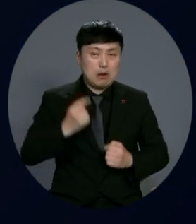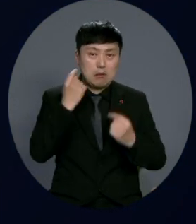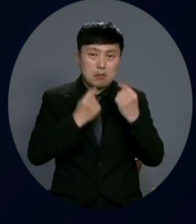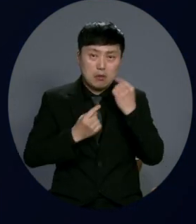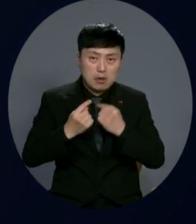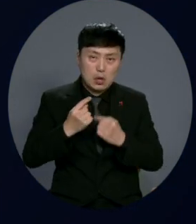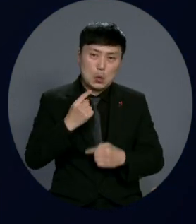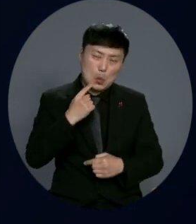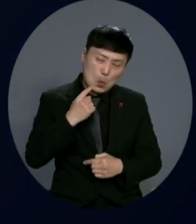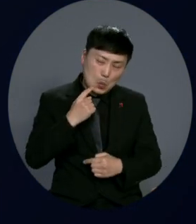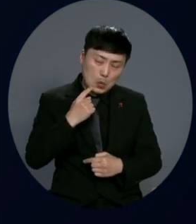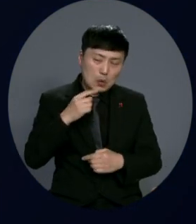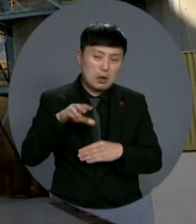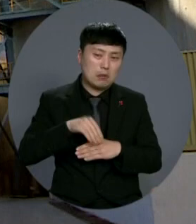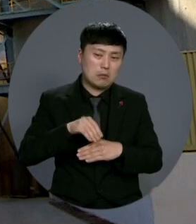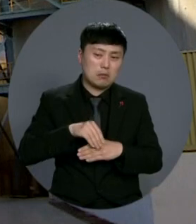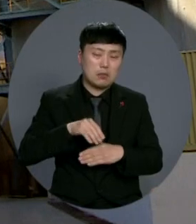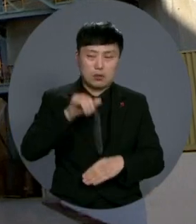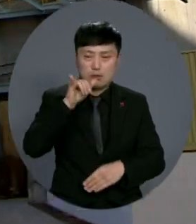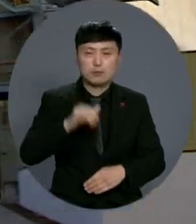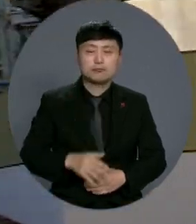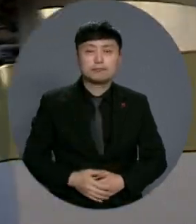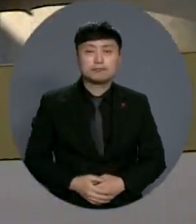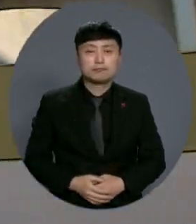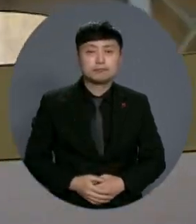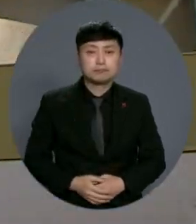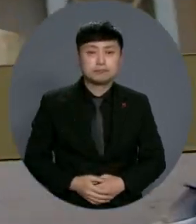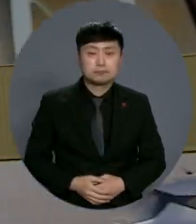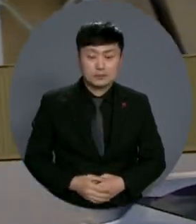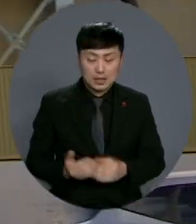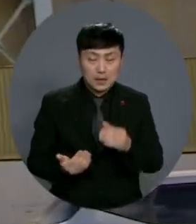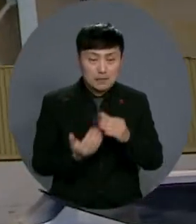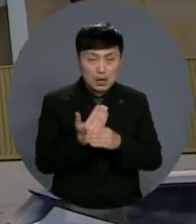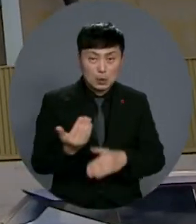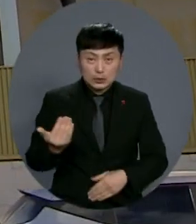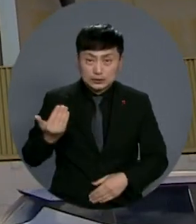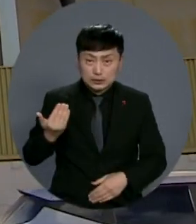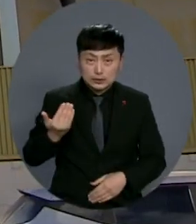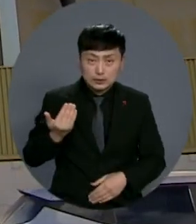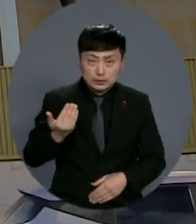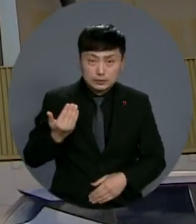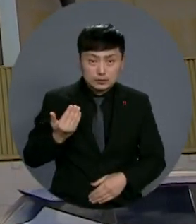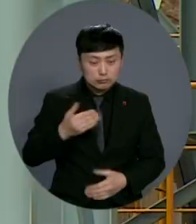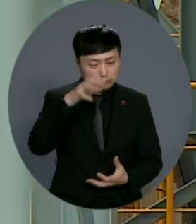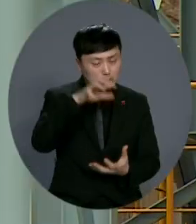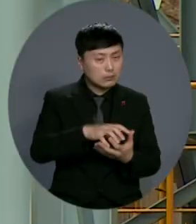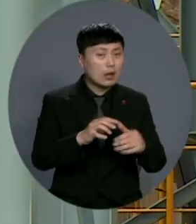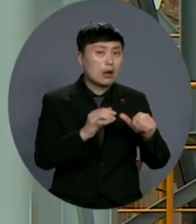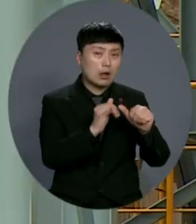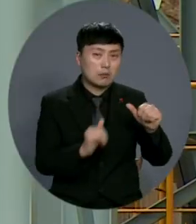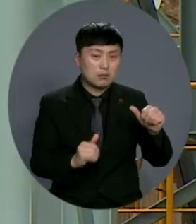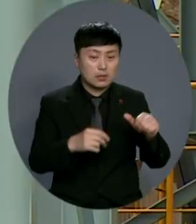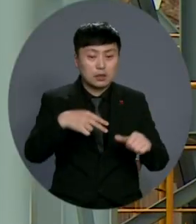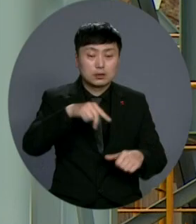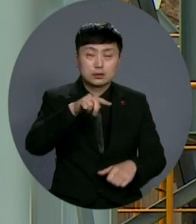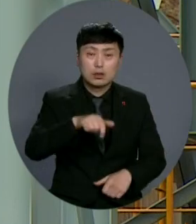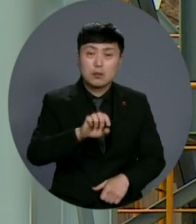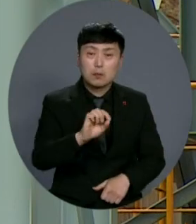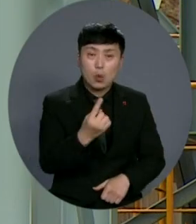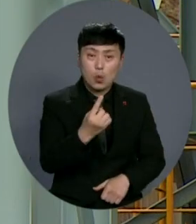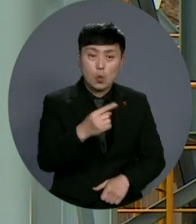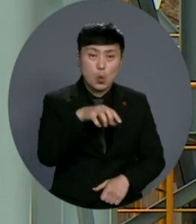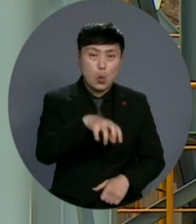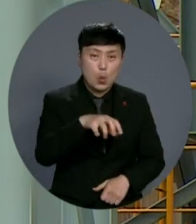아르신 중독 증상을 보였습니다. 그러니까 이번 사고 이전에도 최소 5명의 석포재련소 노동자가